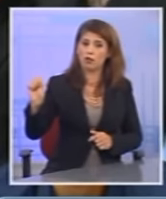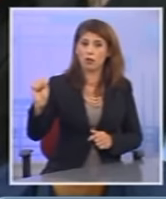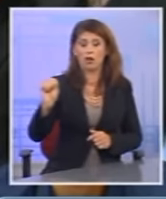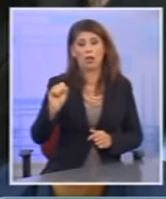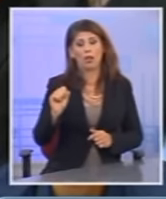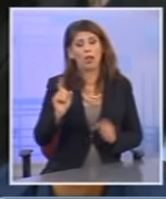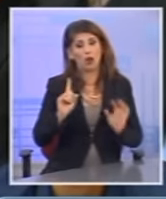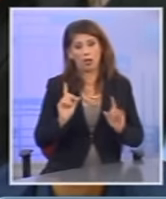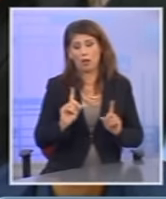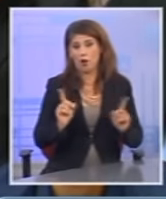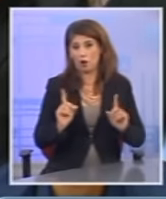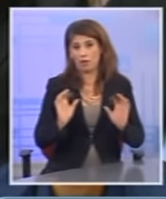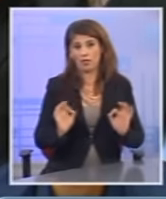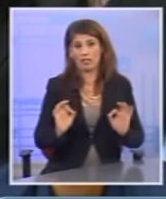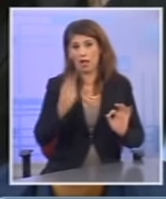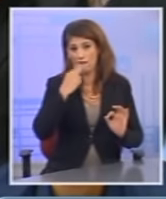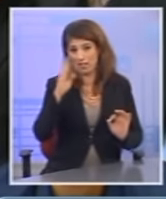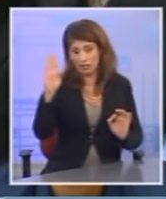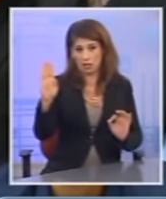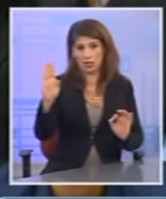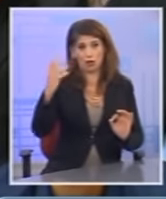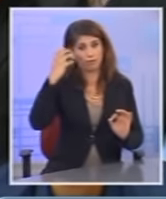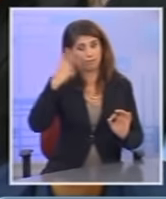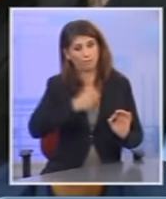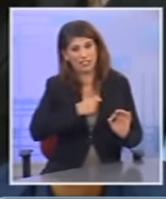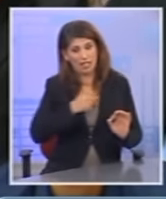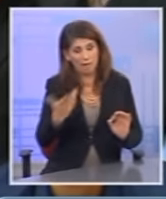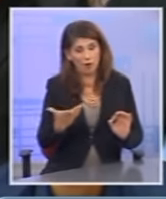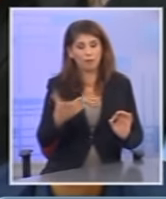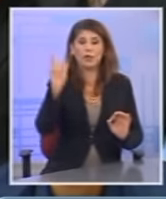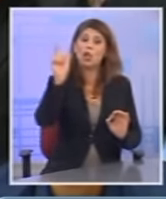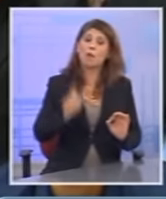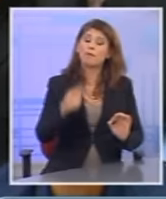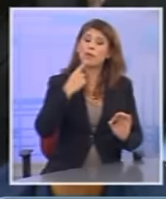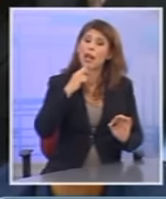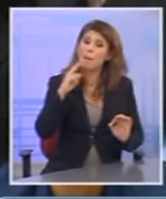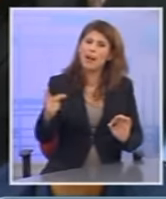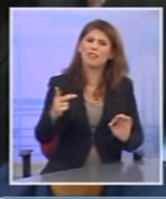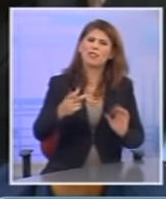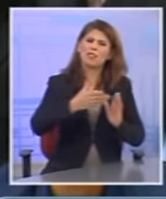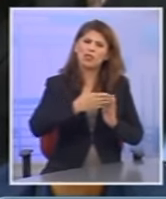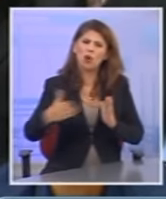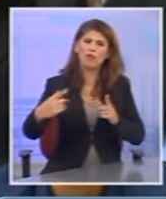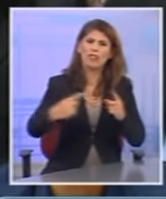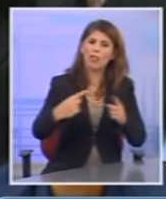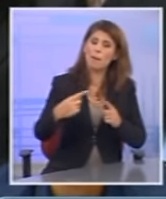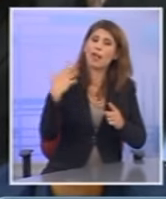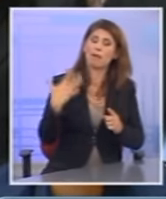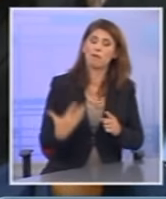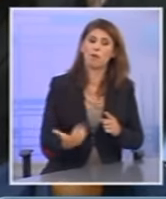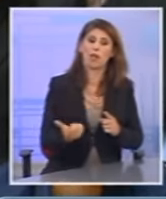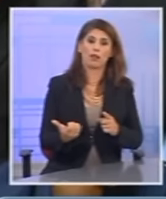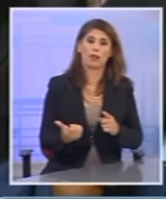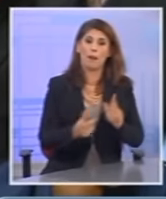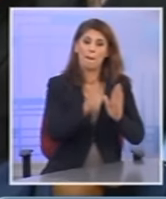αριστερών, όχι ασφαλώς φασιστικών φρονημάτων, ο οποίος είχε απαντήσει σε όλη αυτή τη διαμάχη που γινόταν με